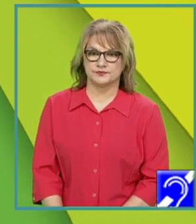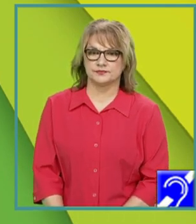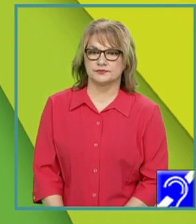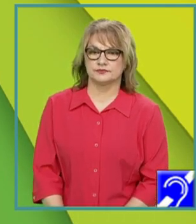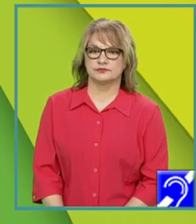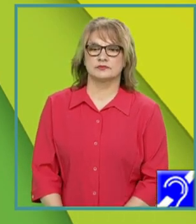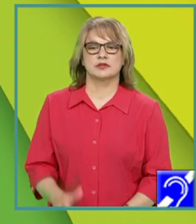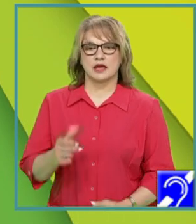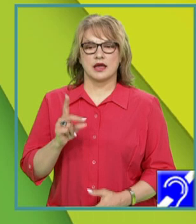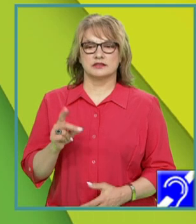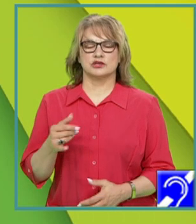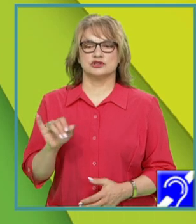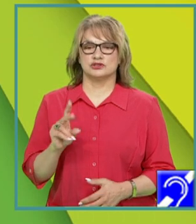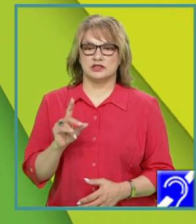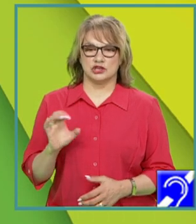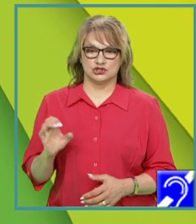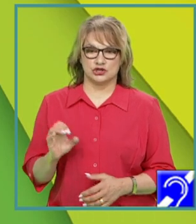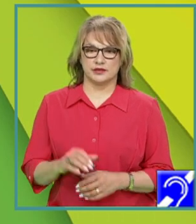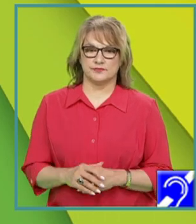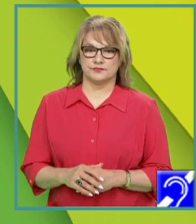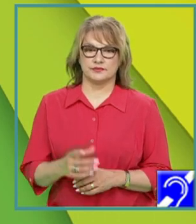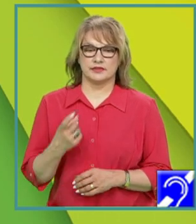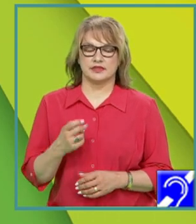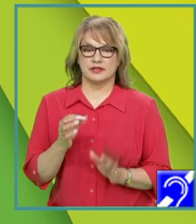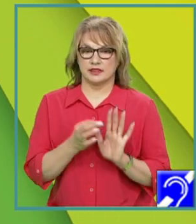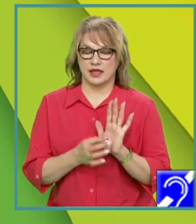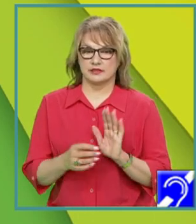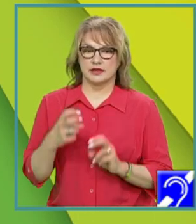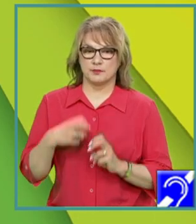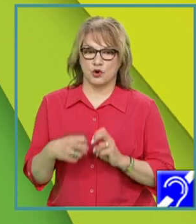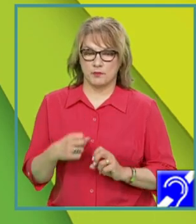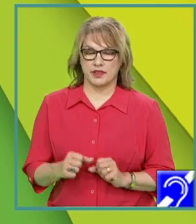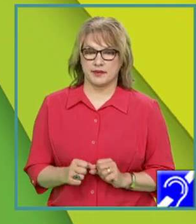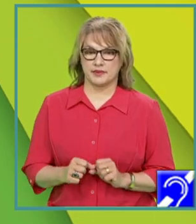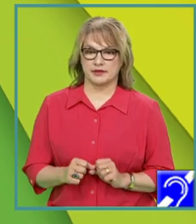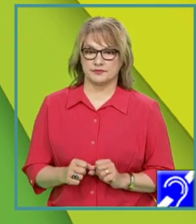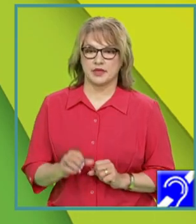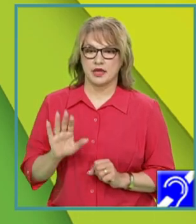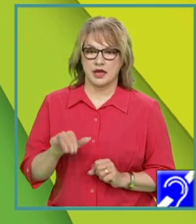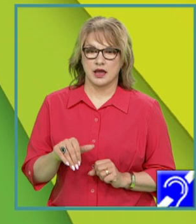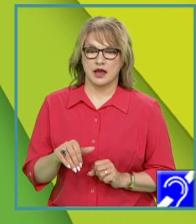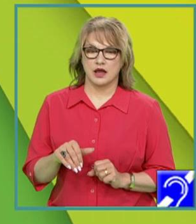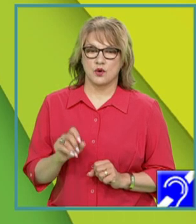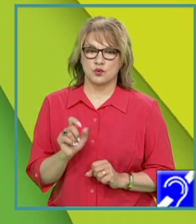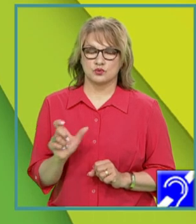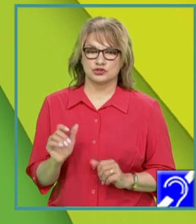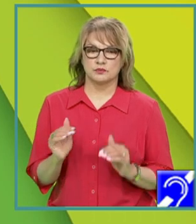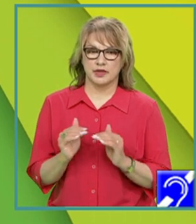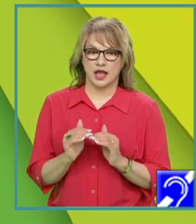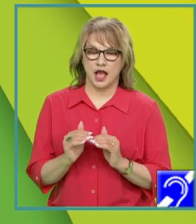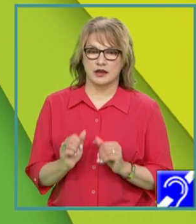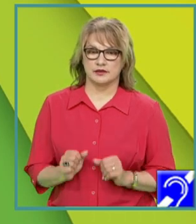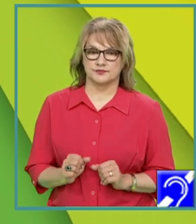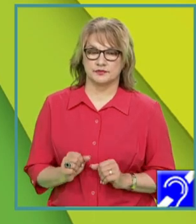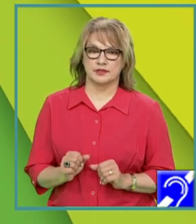ad și DC din datele problemei au lungimi egale